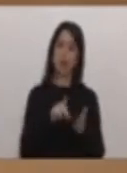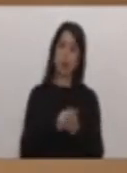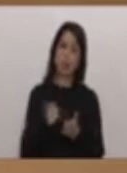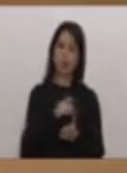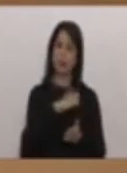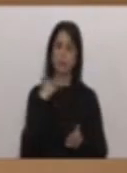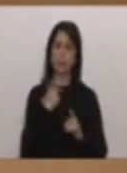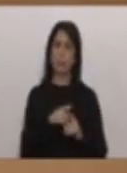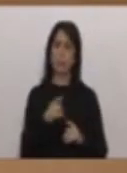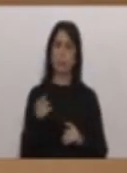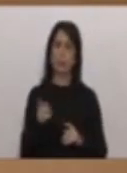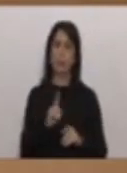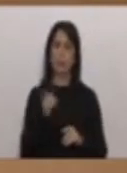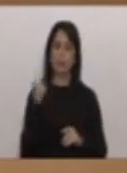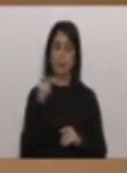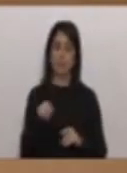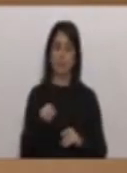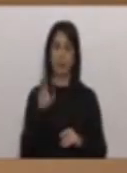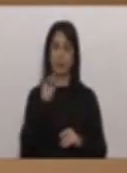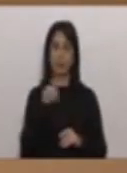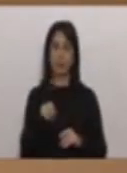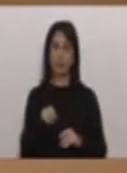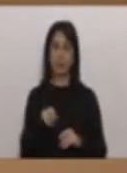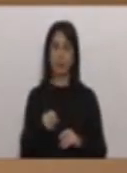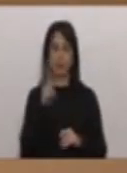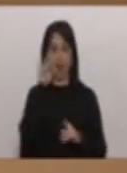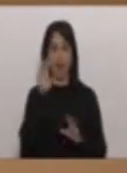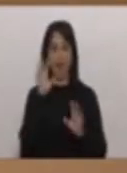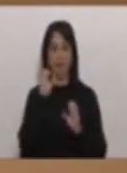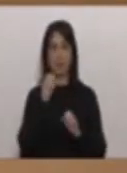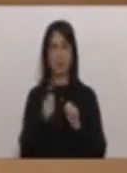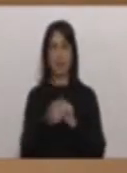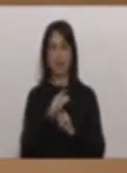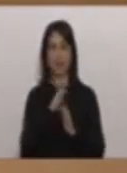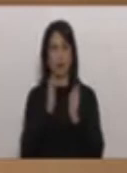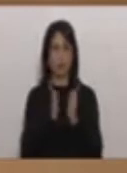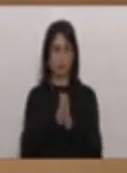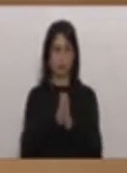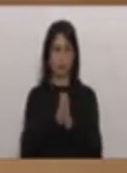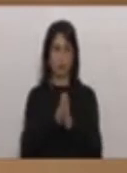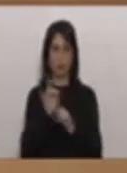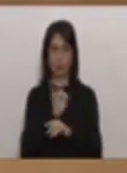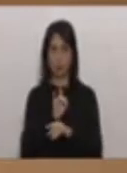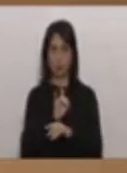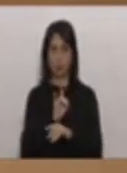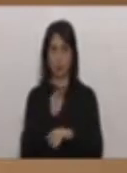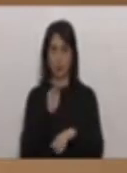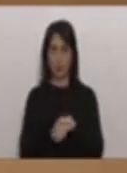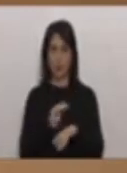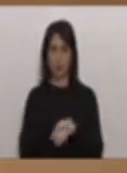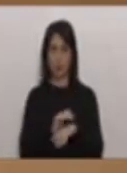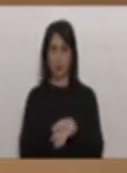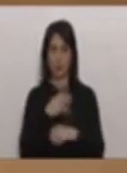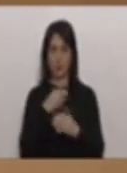არც ერთი მხრიდან, მაშინ, როდესაც აღქმები აღმოჩნდა აბსოლუტურად ცრუ და ფაქტებმა თავის